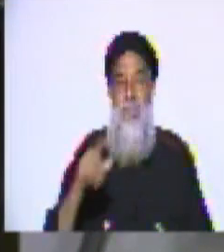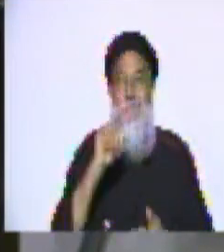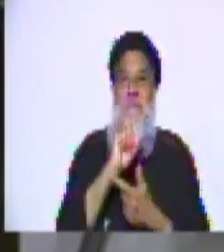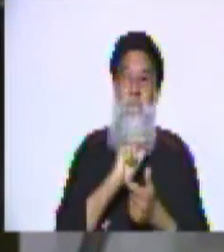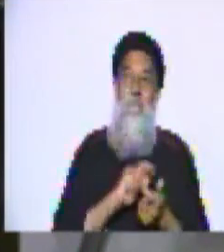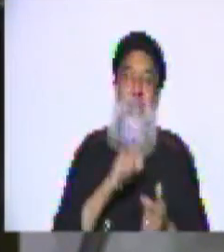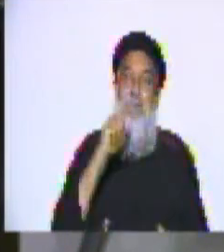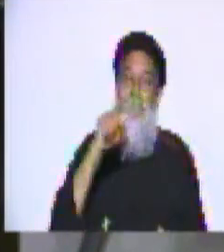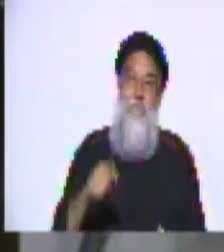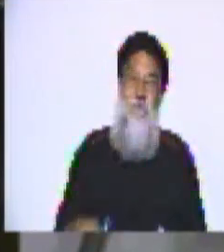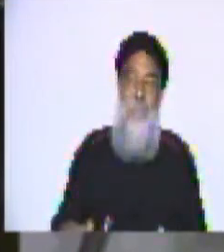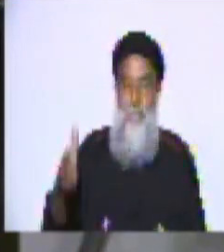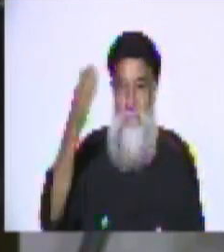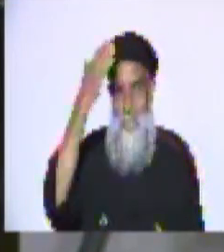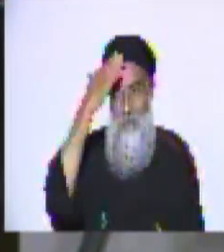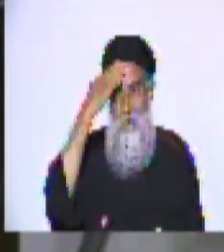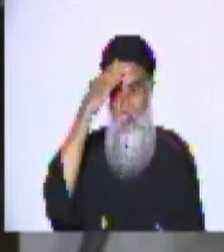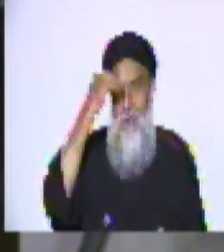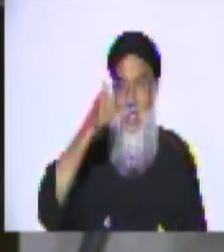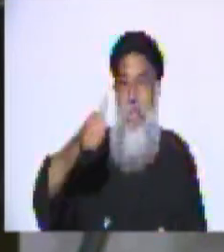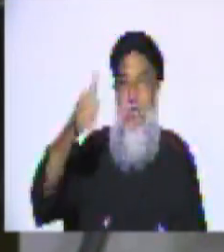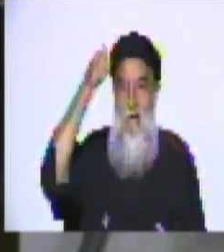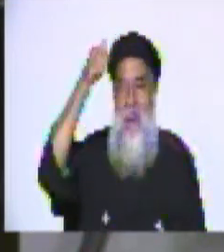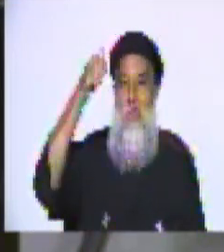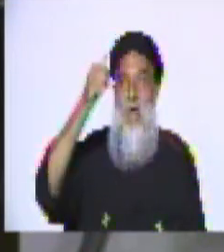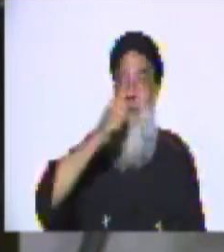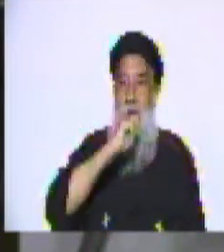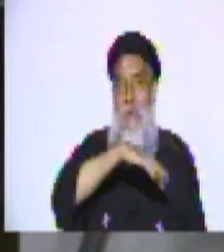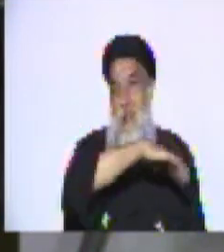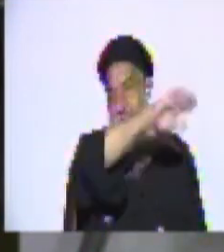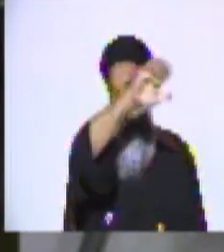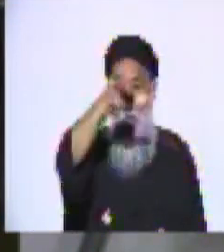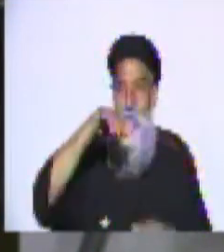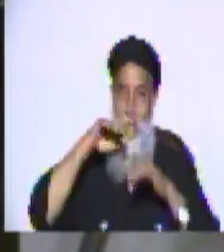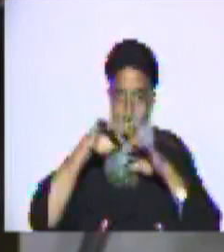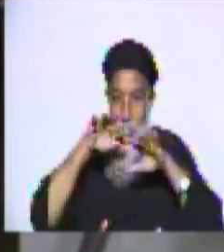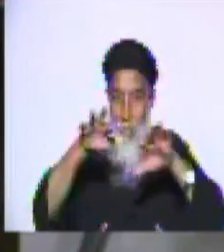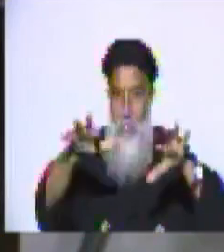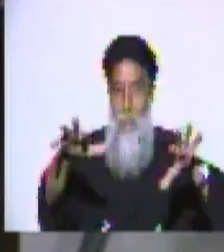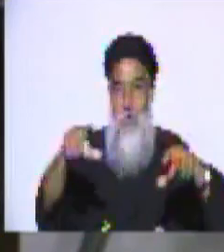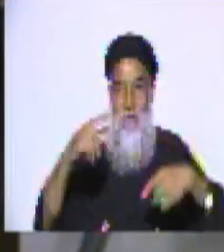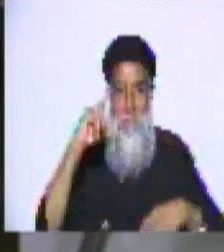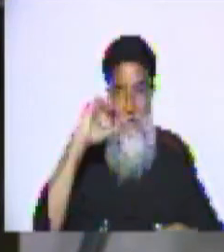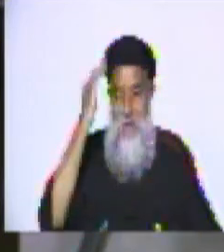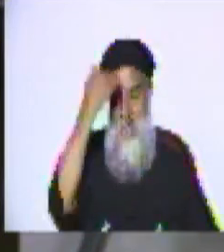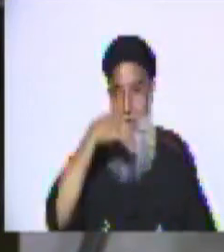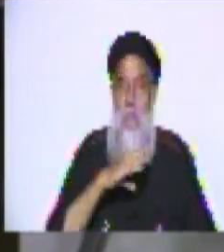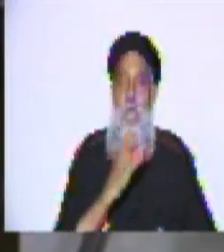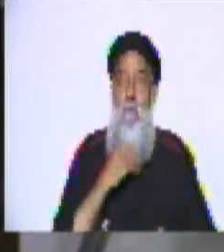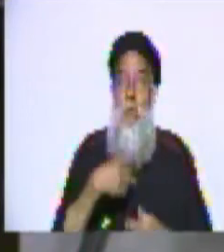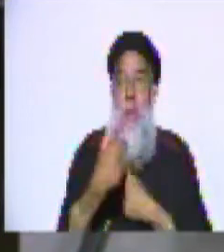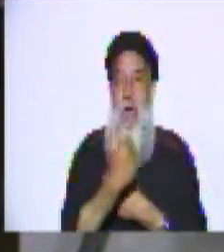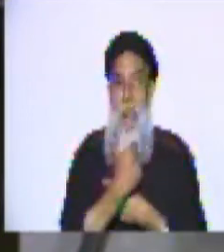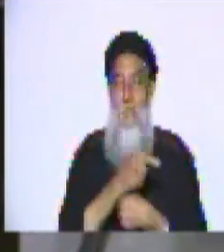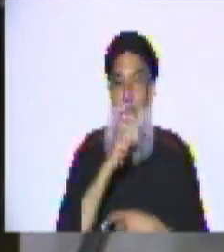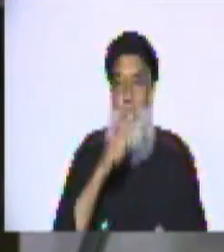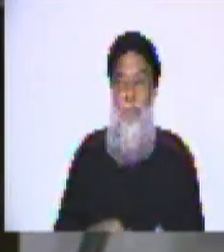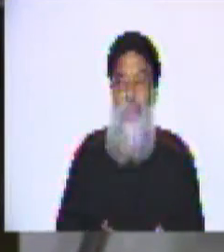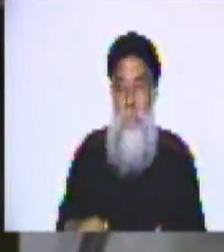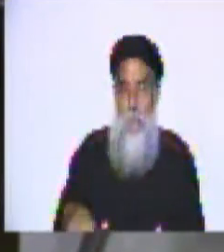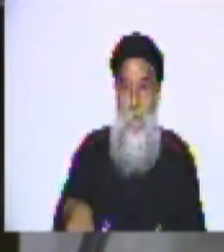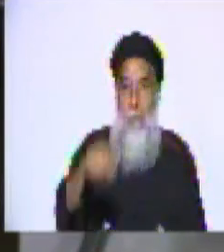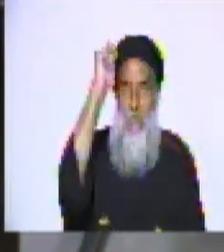فقال له طوباك يا سمعان ابن يونا، لحما ودما لم يعلن لك هذا، لكن أبي الذي في السماوات. أنت